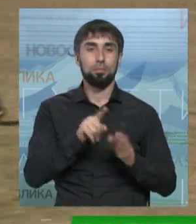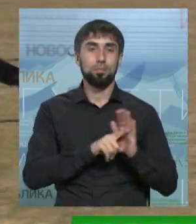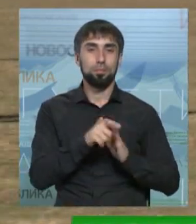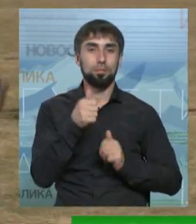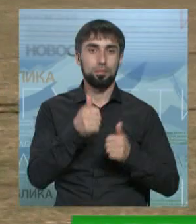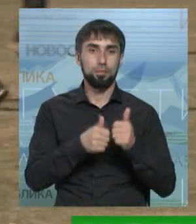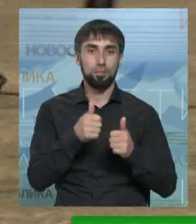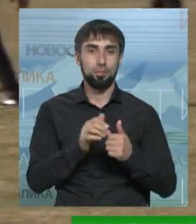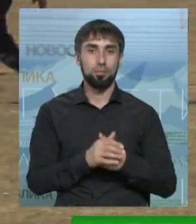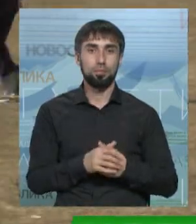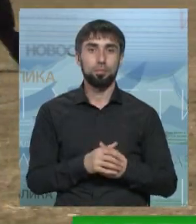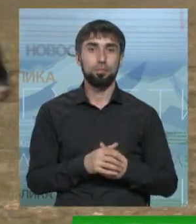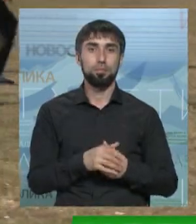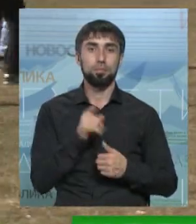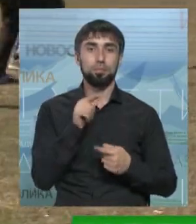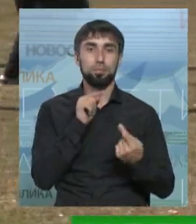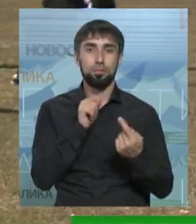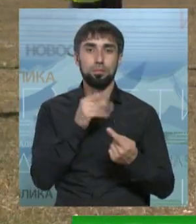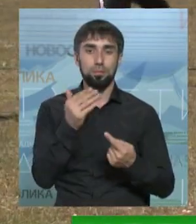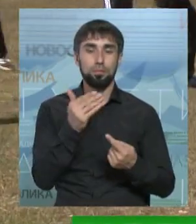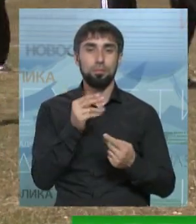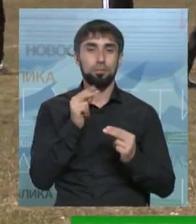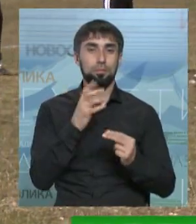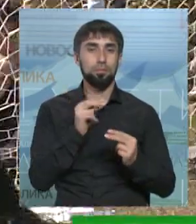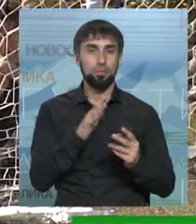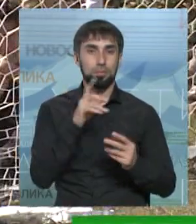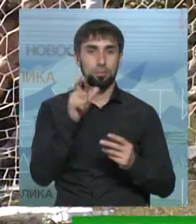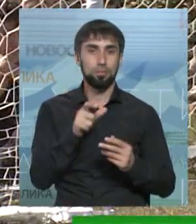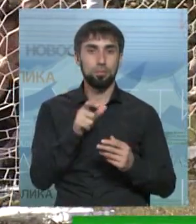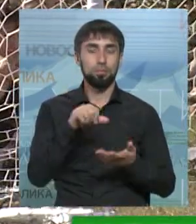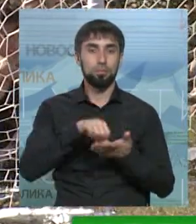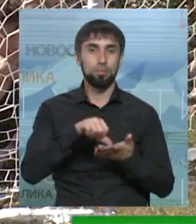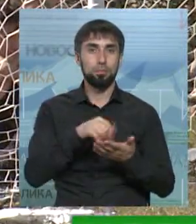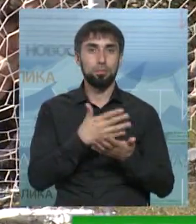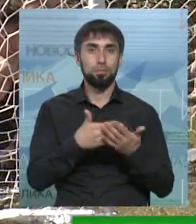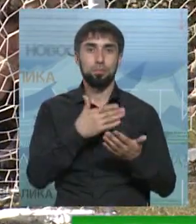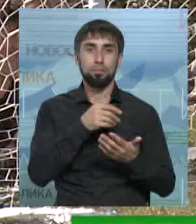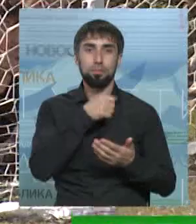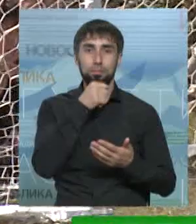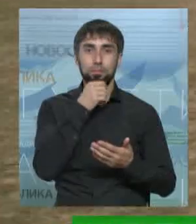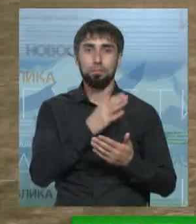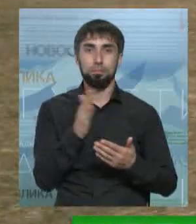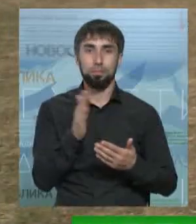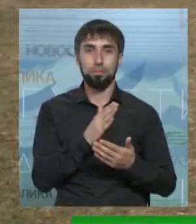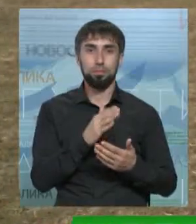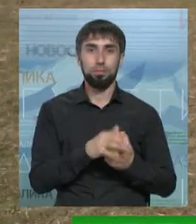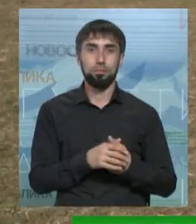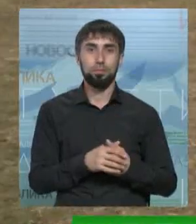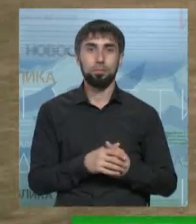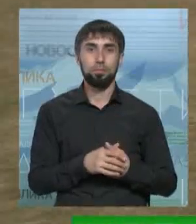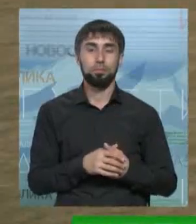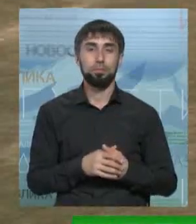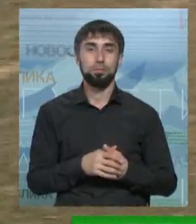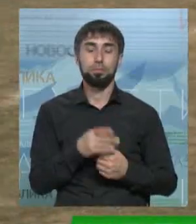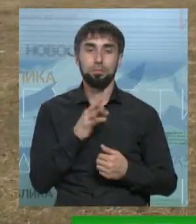начинается сопротивление. Противостояние с одной стороны нечестное, потому что между участниками команд разница в возрасте, которая, впрочем, совсем не